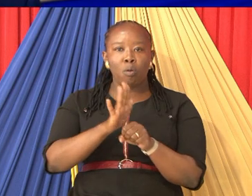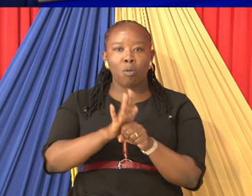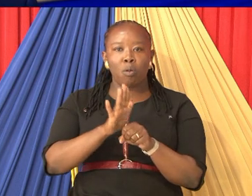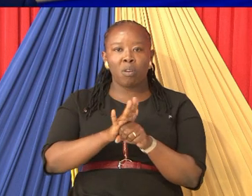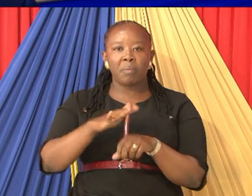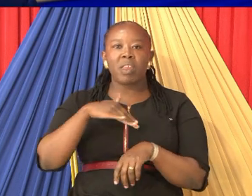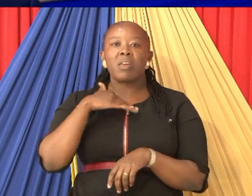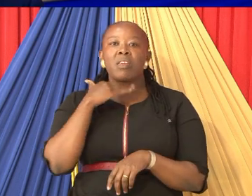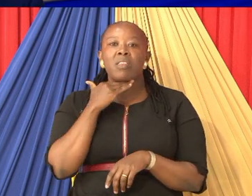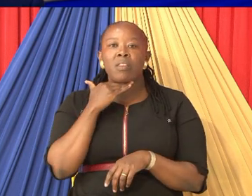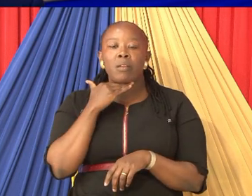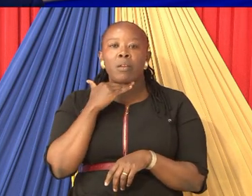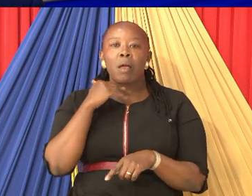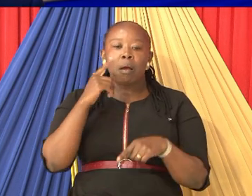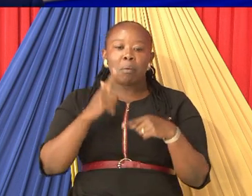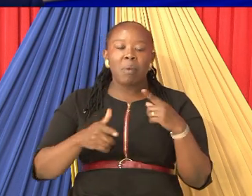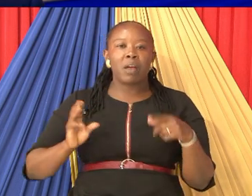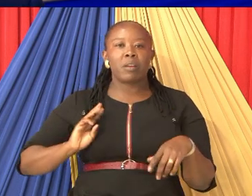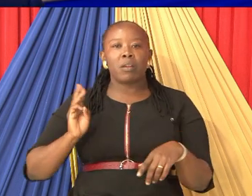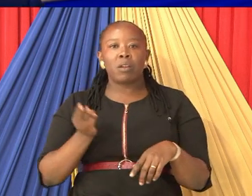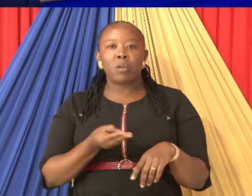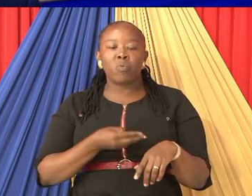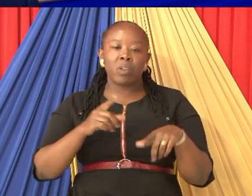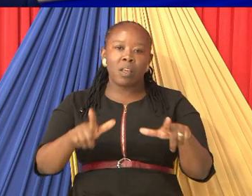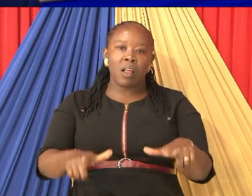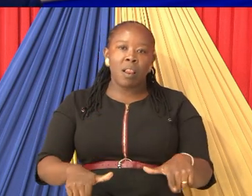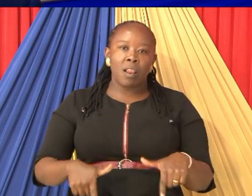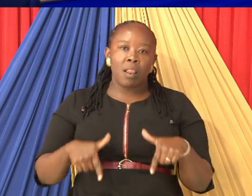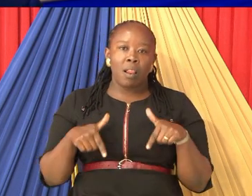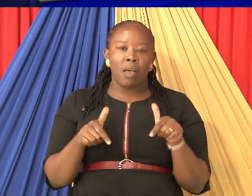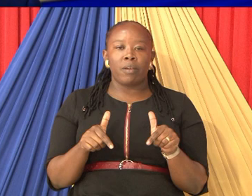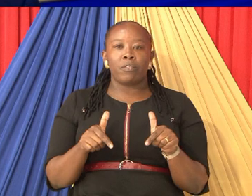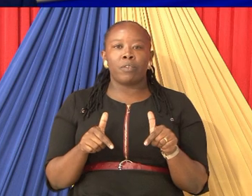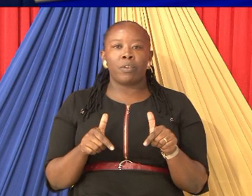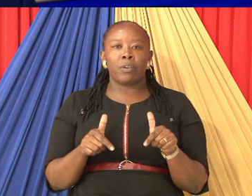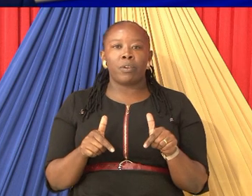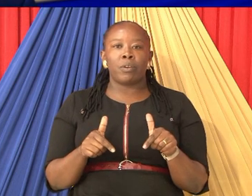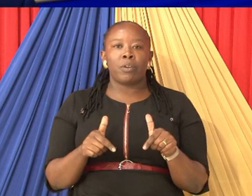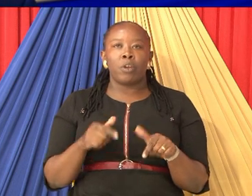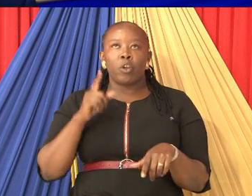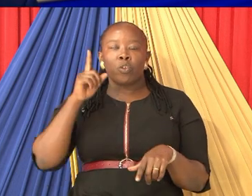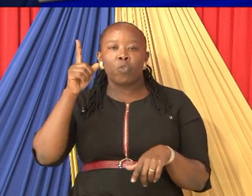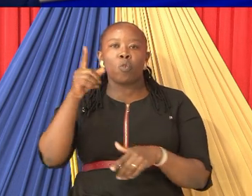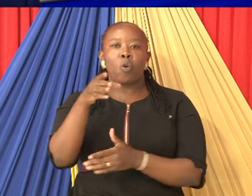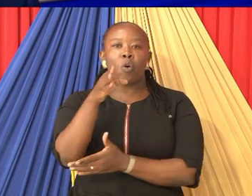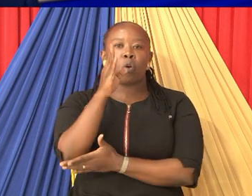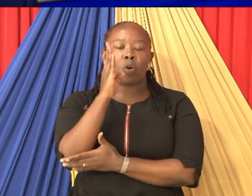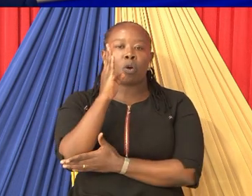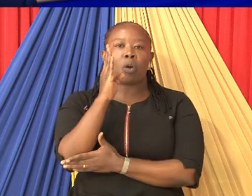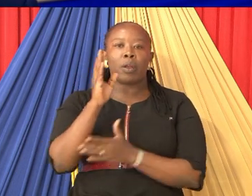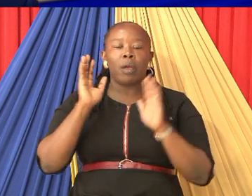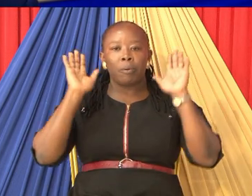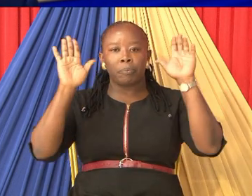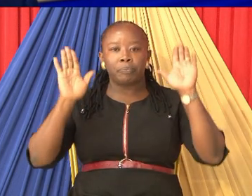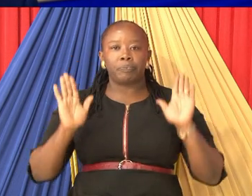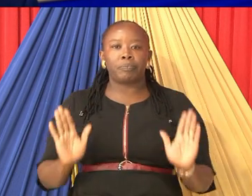Lakini sisi Mungu tuko hai. Kweli wewe ni Mungu wa walio hai. Na ndio